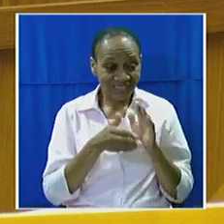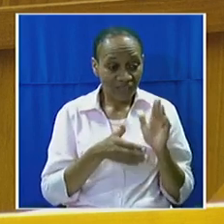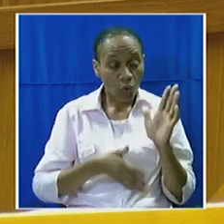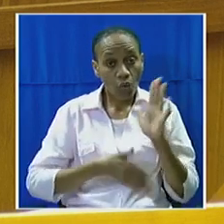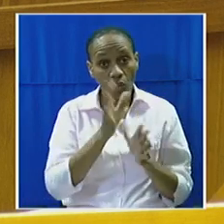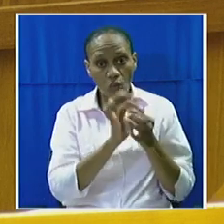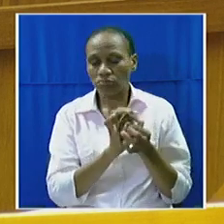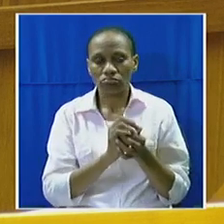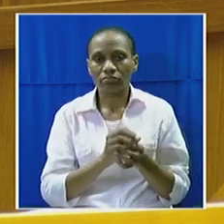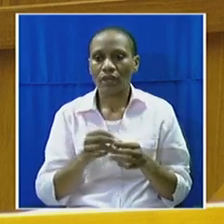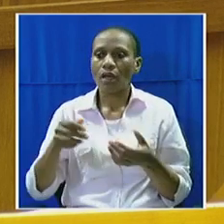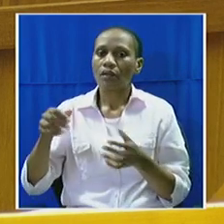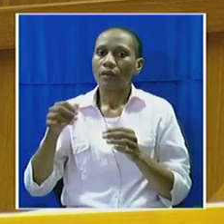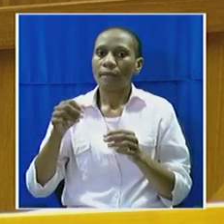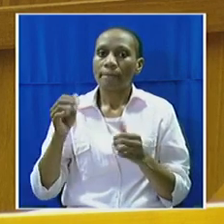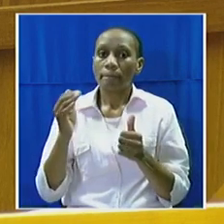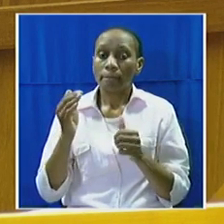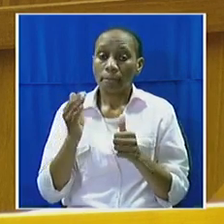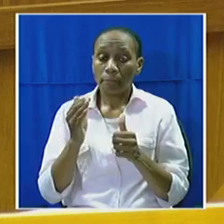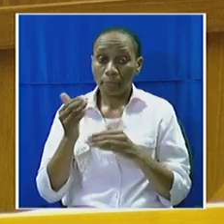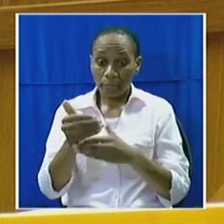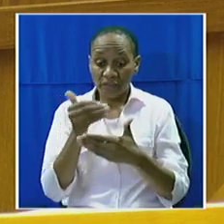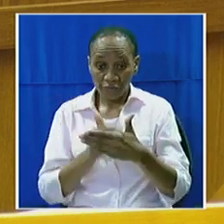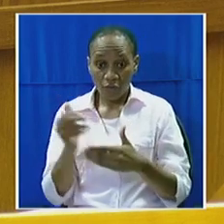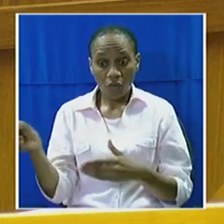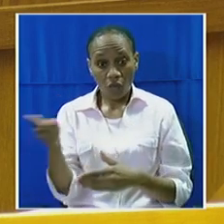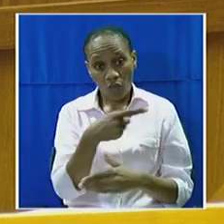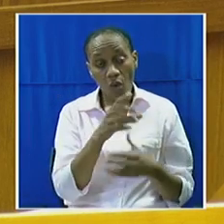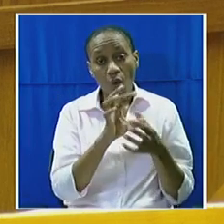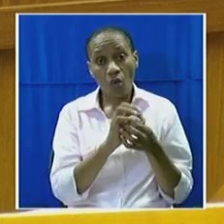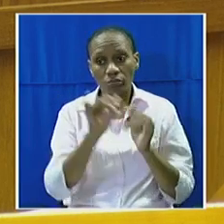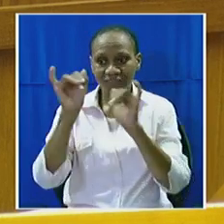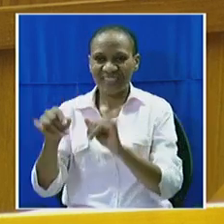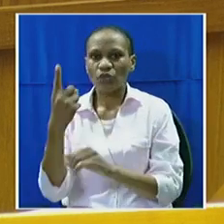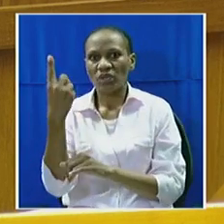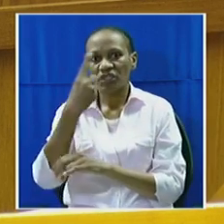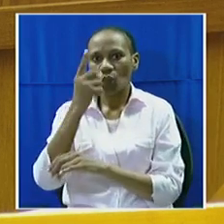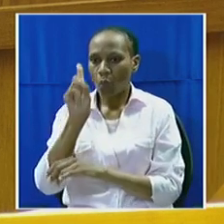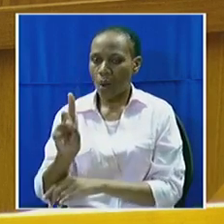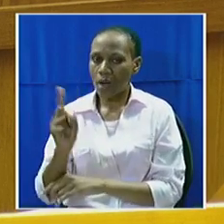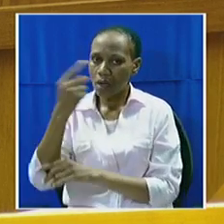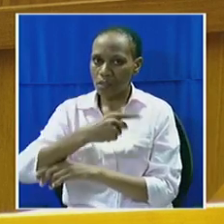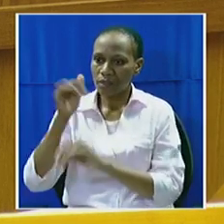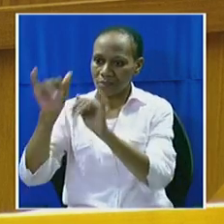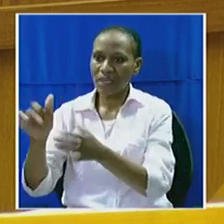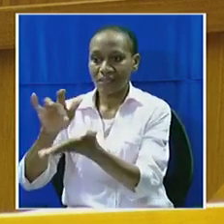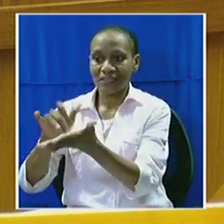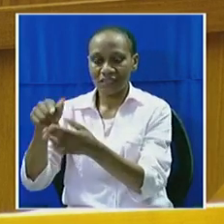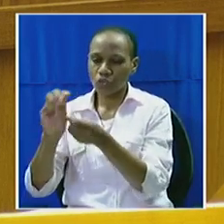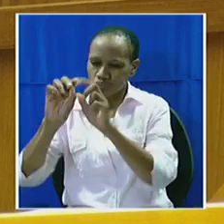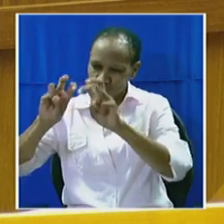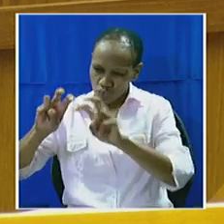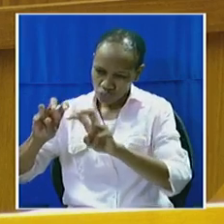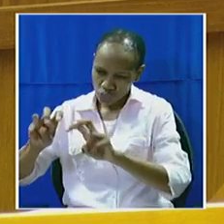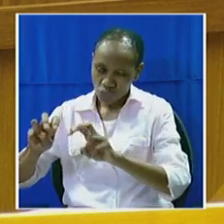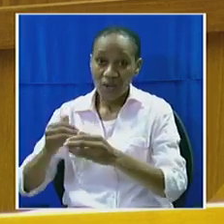bezobhekwa khona izinsuku ezingama-21 kuze kuqinisekise ukuthi akukho kubathintayo ngalesifo. Emva kwalokho ke sebeyovunyelwa ke